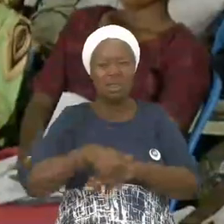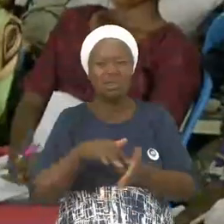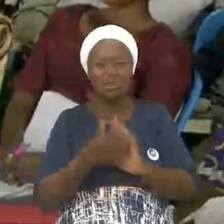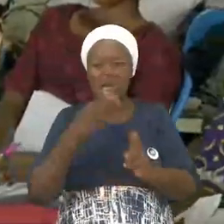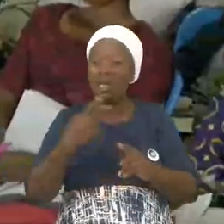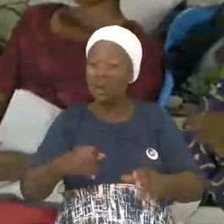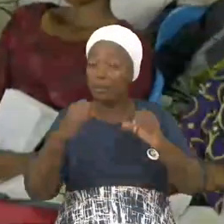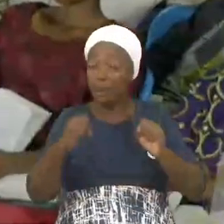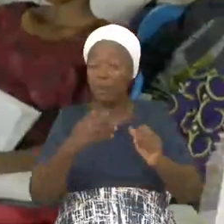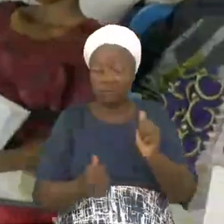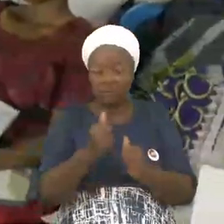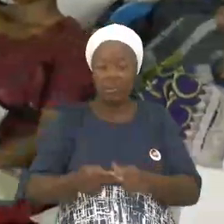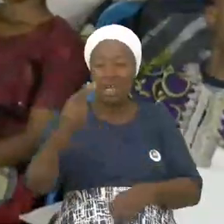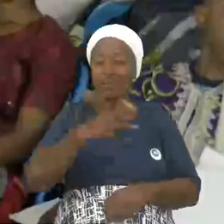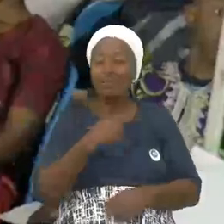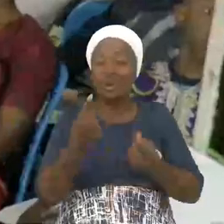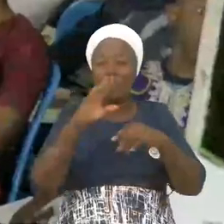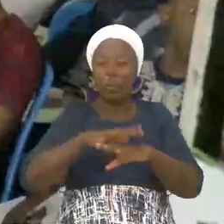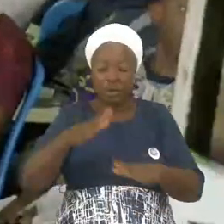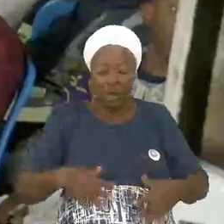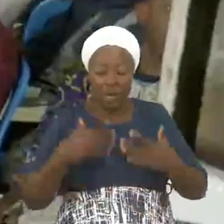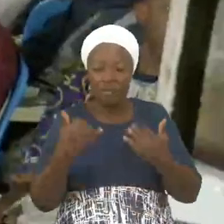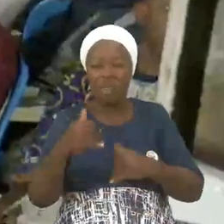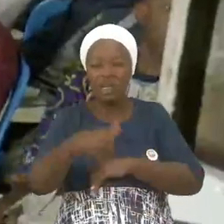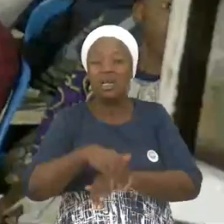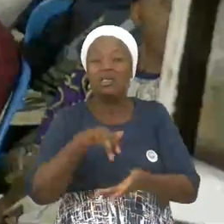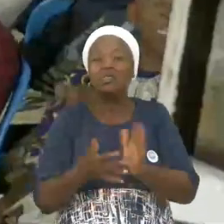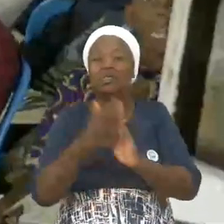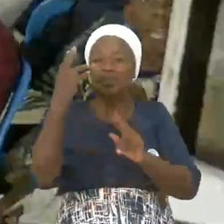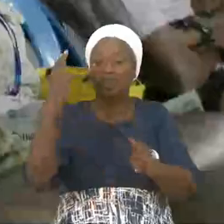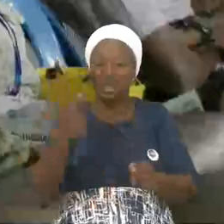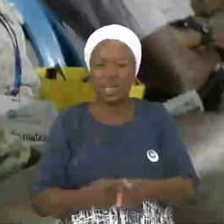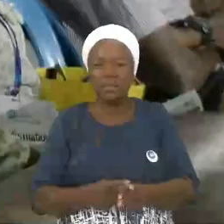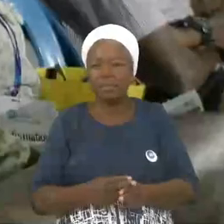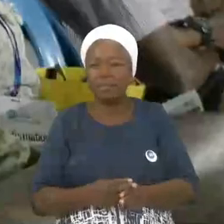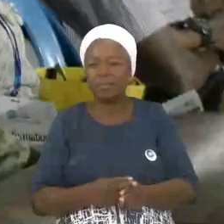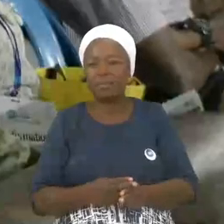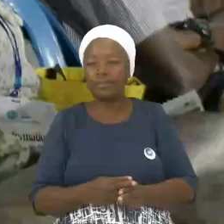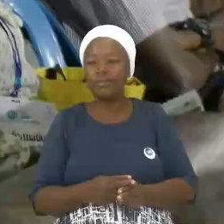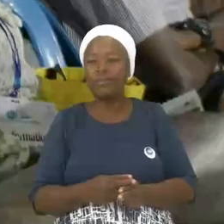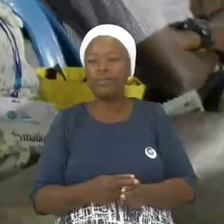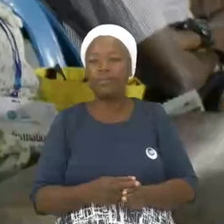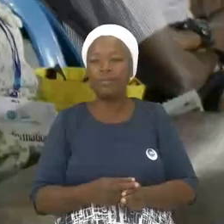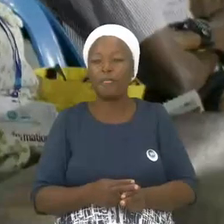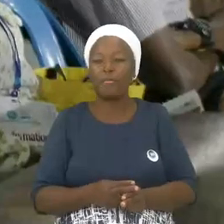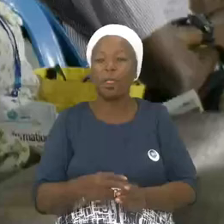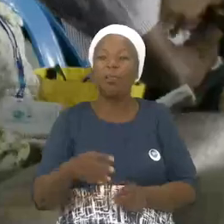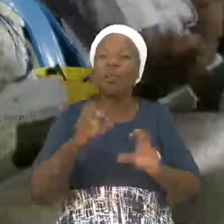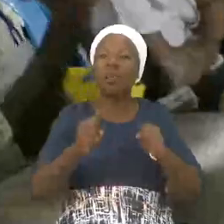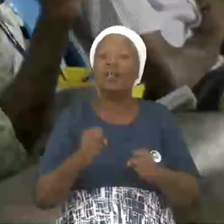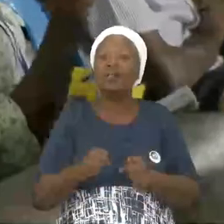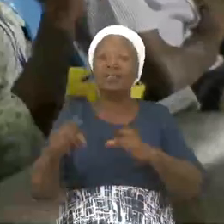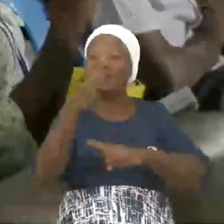Les yeux des aveugles vont te parvenir. La puissance du plus haut viendra sur ta vie ce soir. Au nom